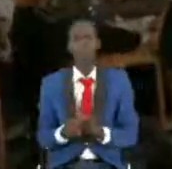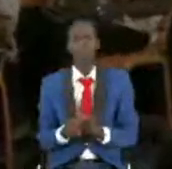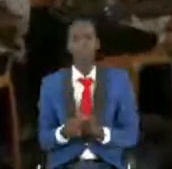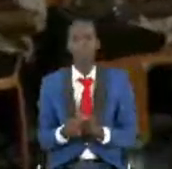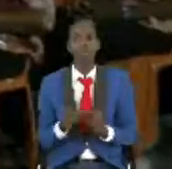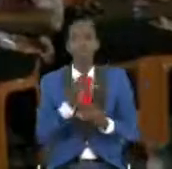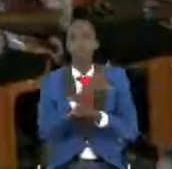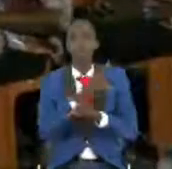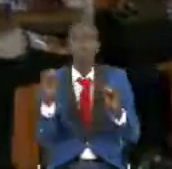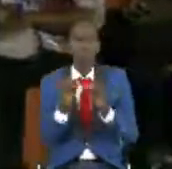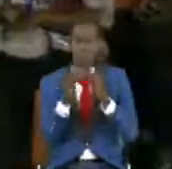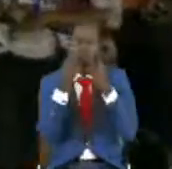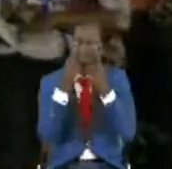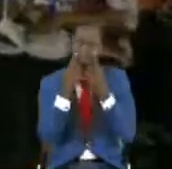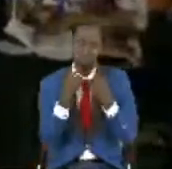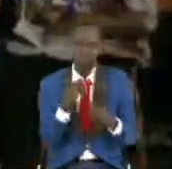Plus de pleurs,